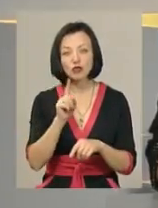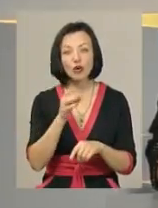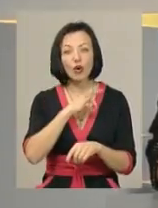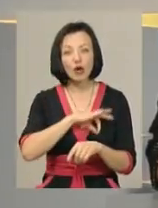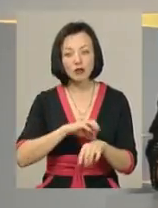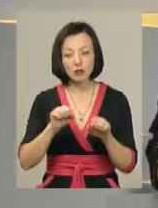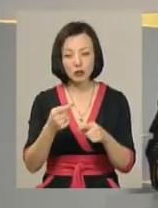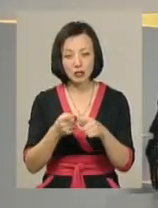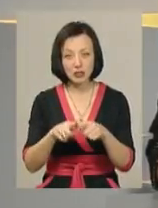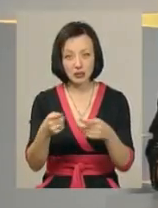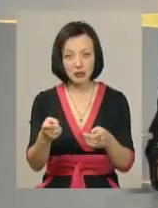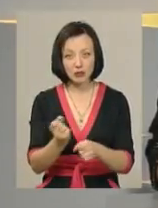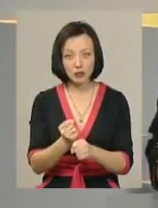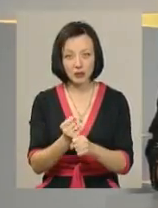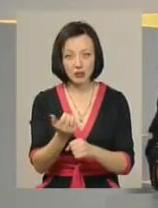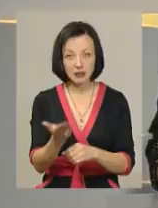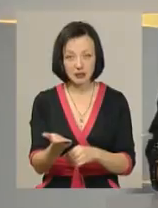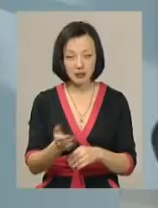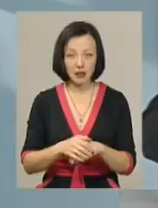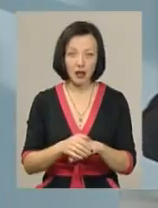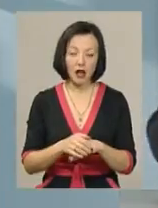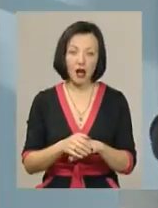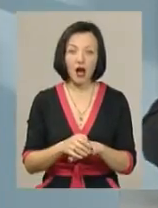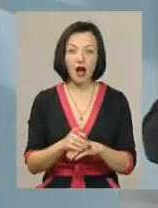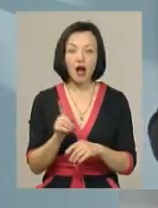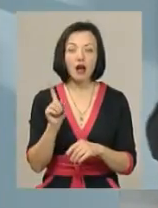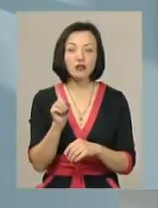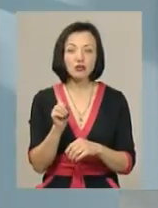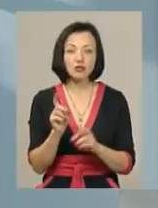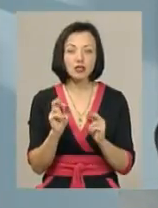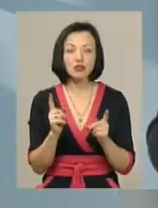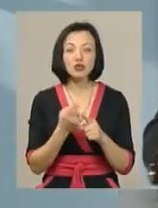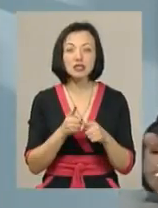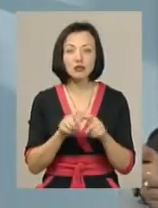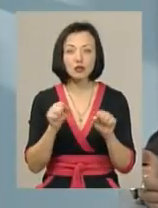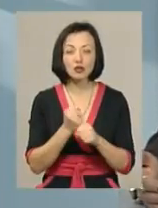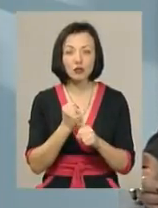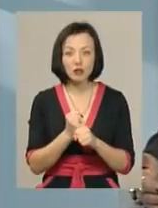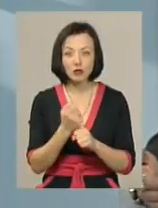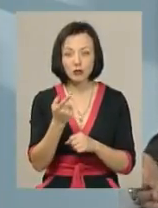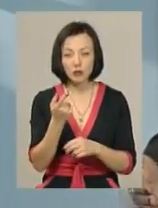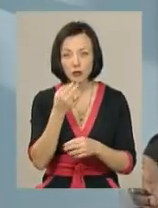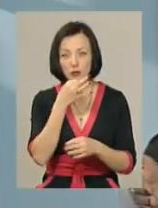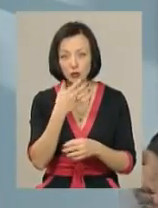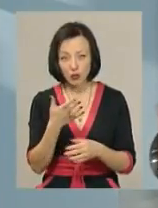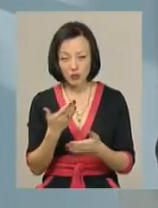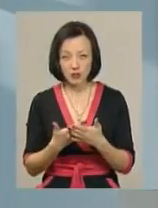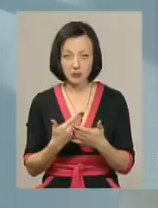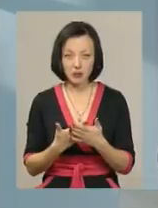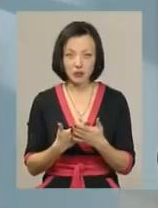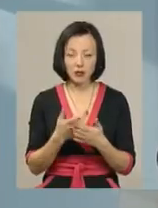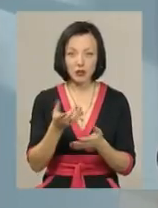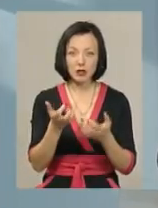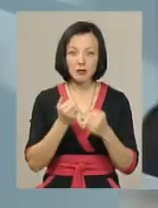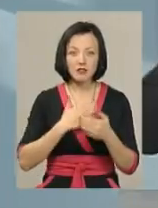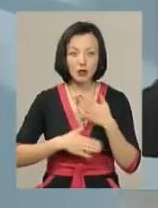корисного Може якби дати тобі ось це А за рахунок ну якби що з цим можна робити для того щоби тобі сподобалось наприклад для того щоб